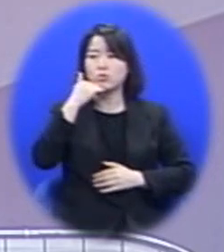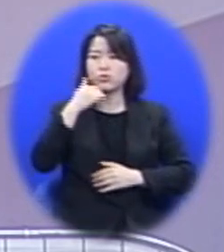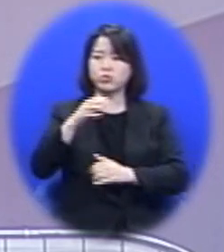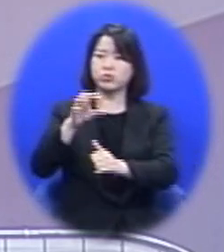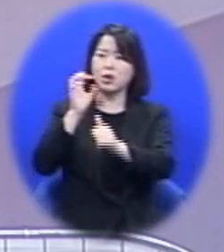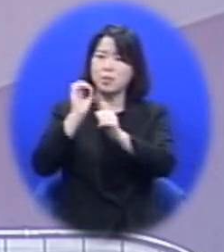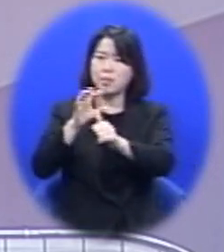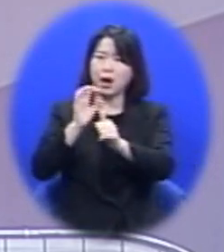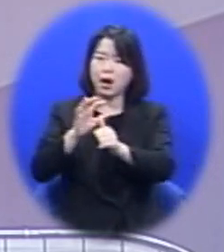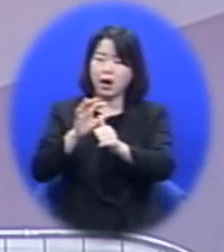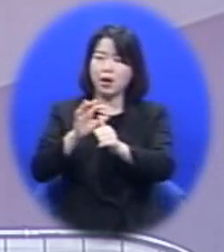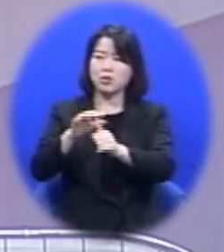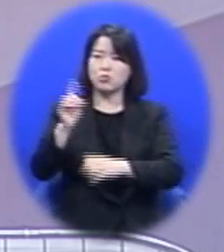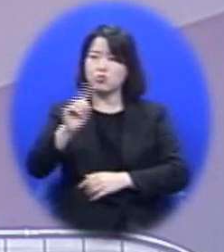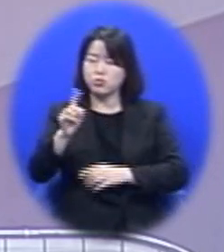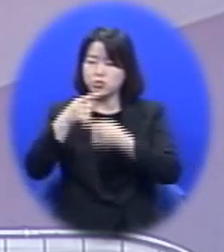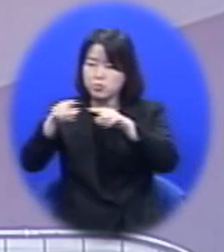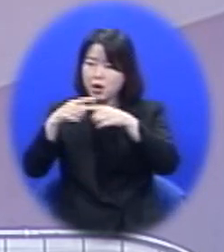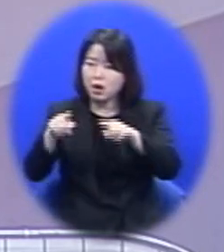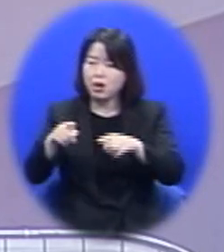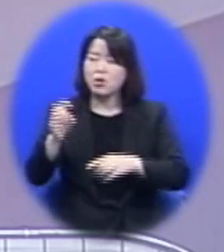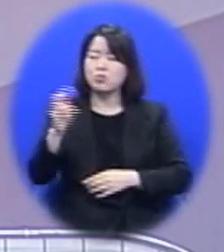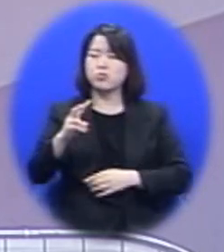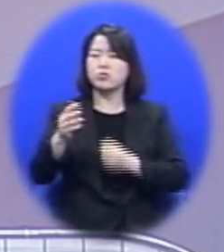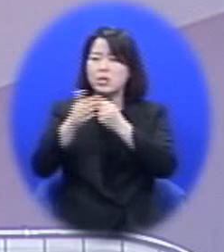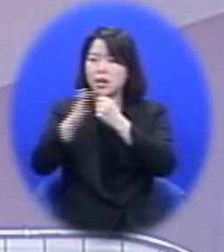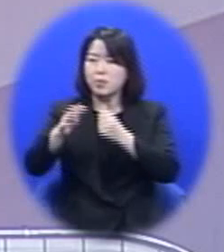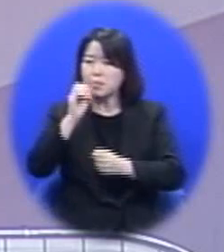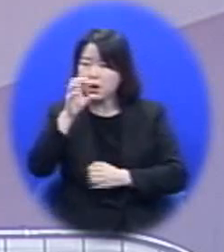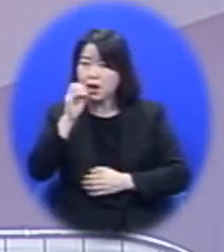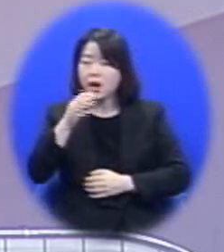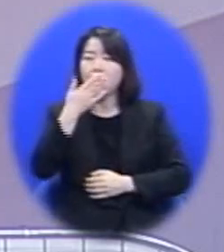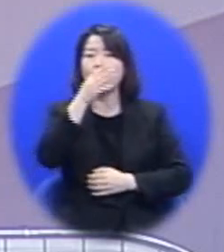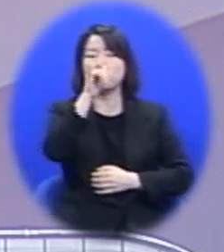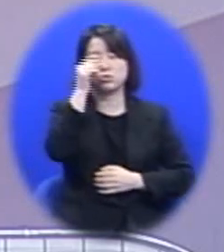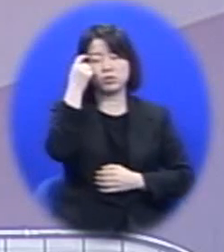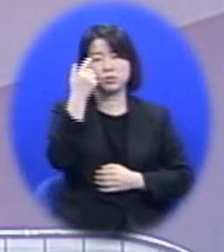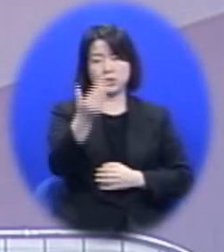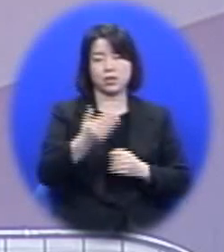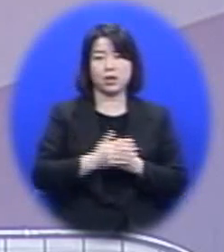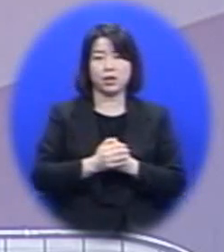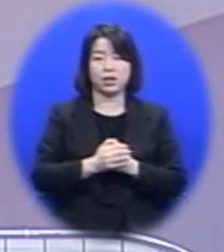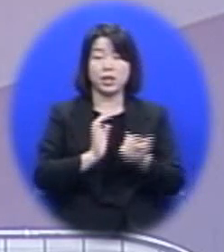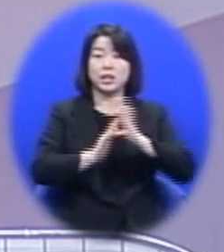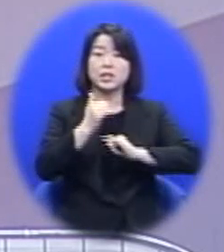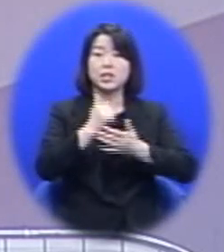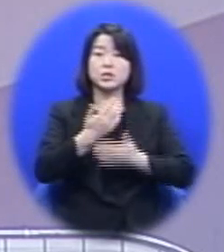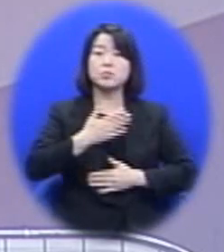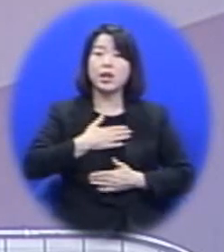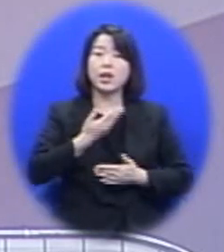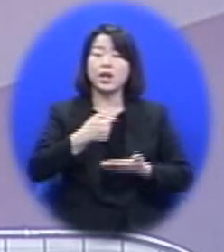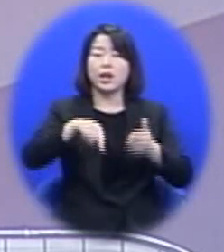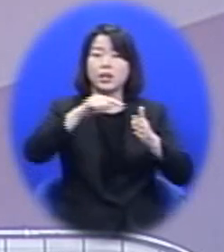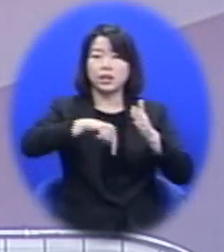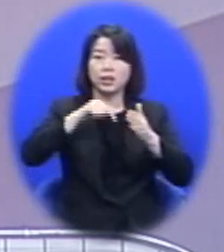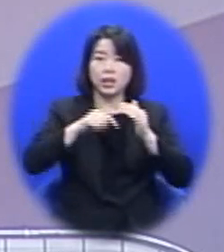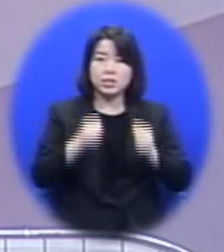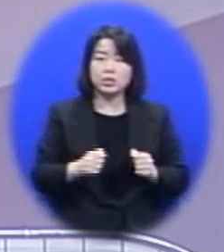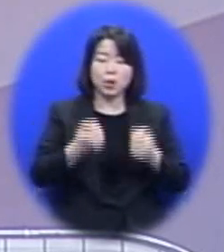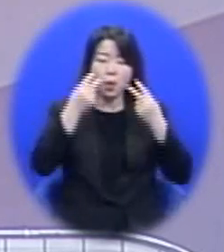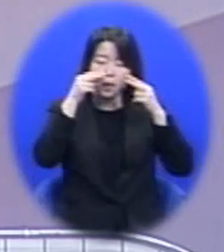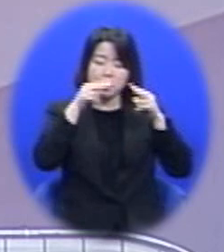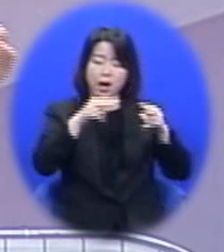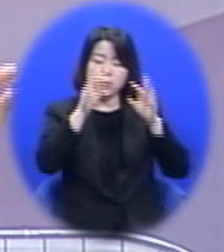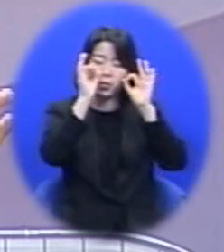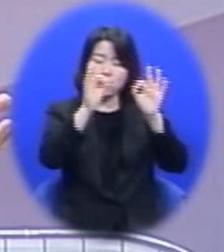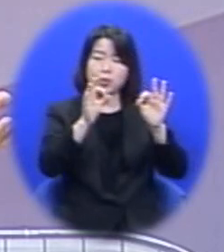비난하고 내가 누구를 탓할 수가 있겠어요? 예수님 내 안에 계신 것을 늘 바라보고 사니 이제는